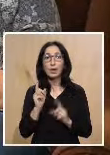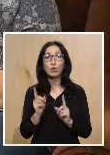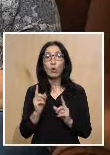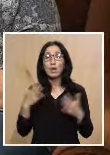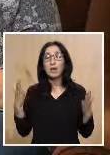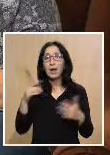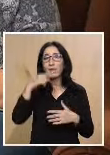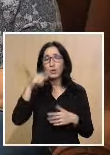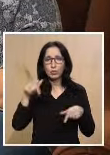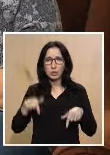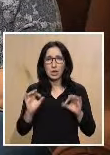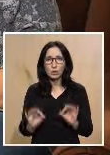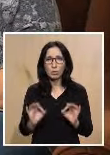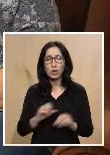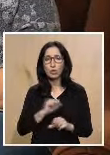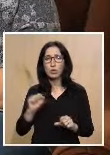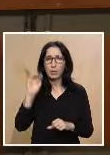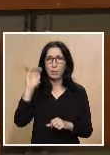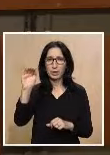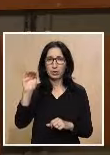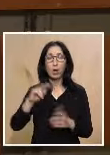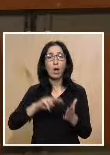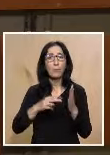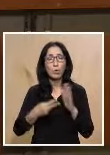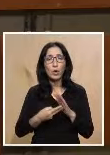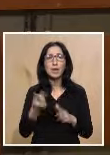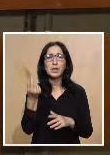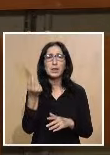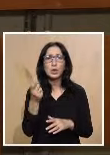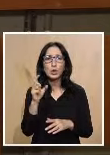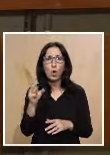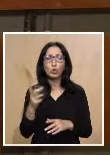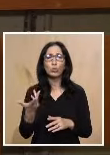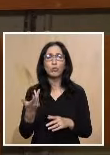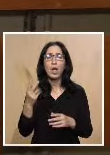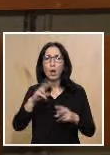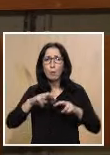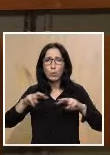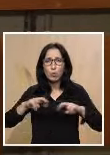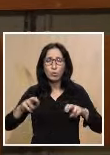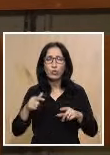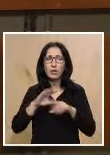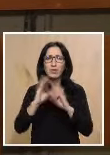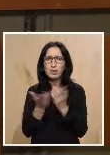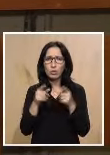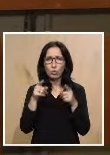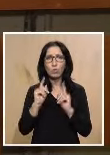кое е най-важното за настоящето и за бъдещето? Проекти, сортове, проучвания, всичко онова, в което